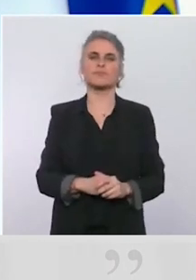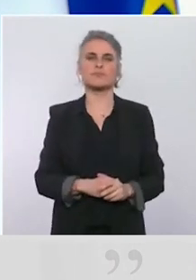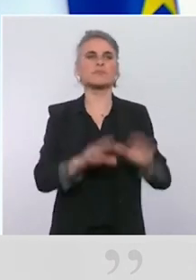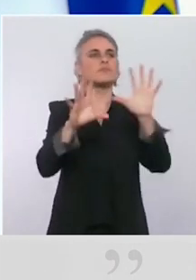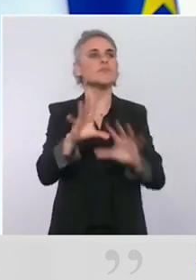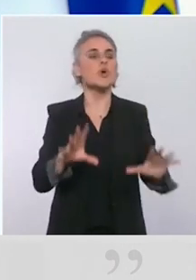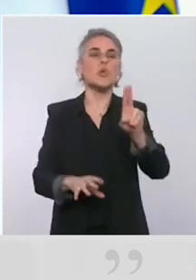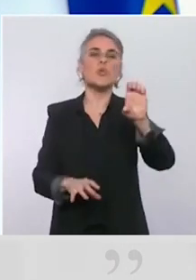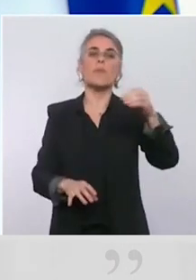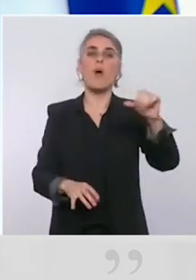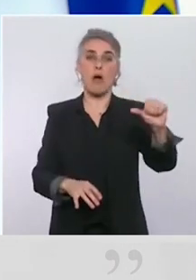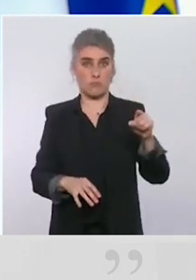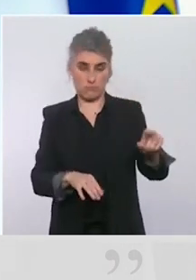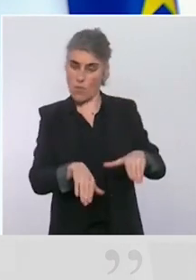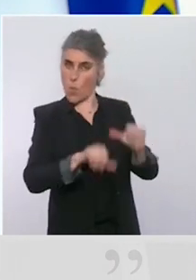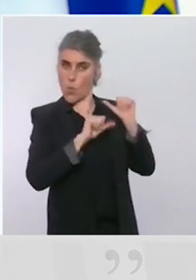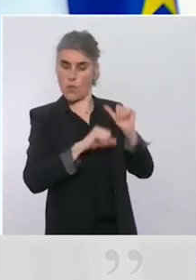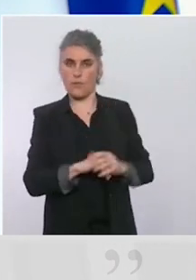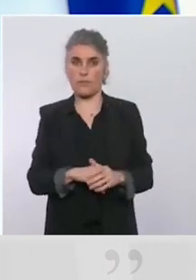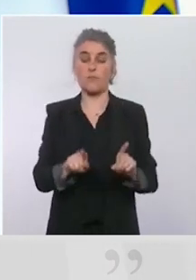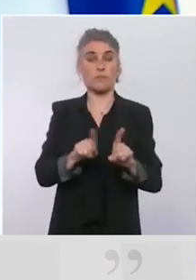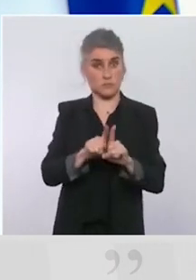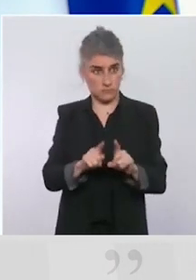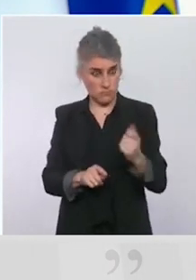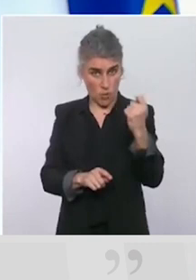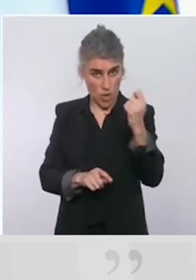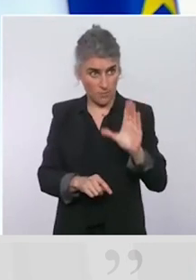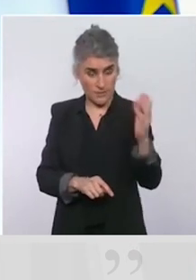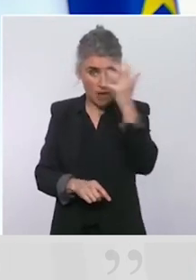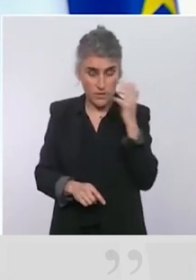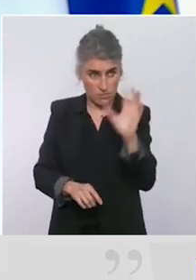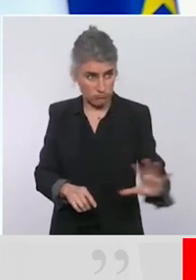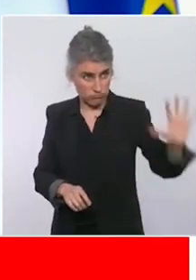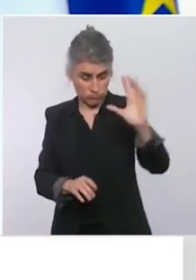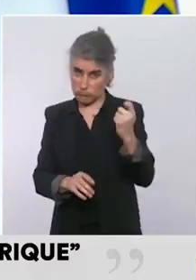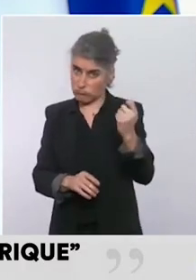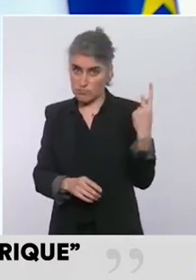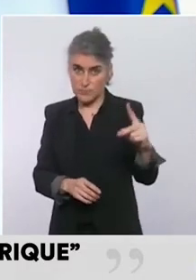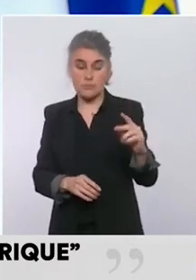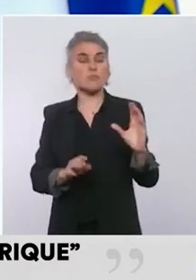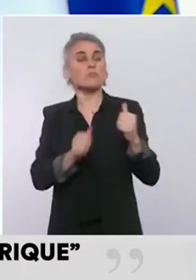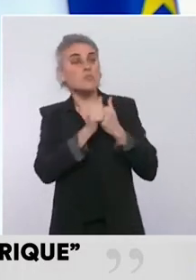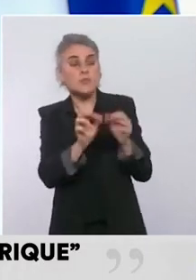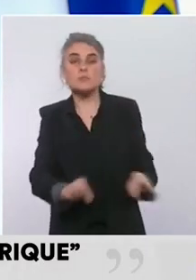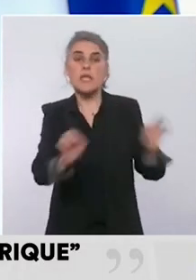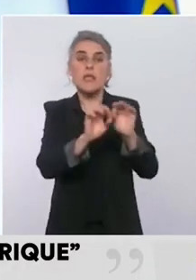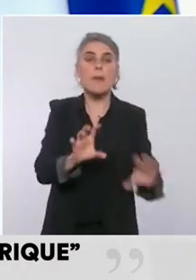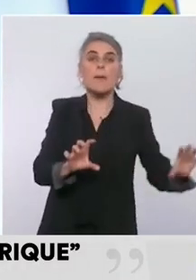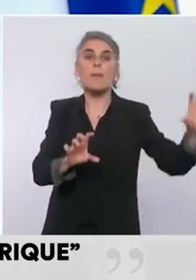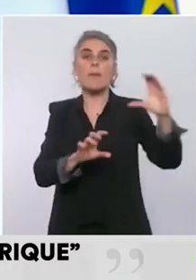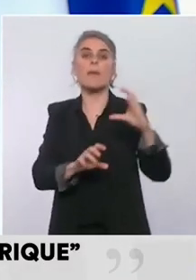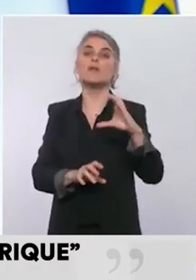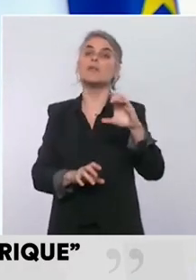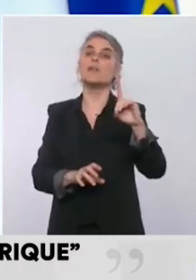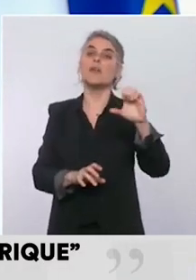UMOA et en faisant la démonstration que cette monnaie est bien une monnaie africaine qui pourra, si les gouvernements de la CEDEAO le souhaitent, préfigurer une